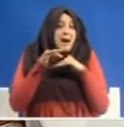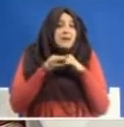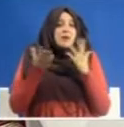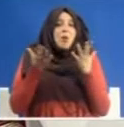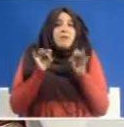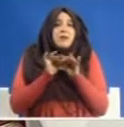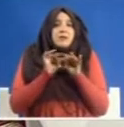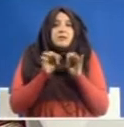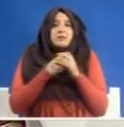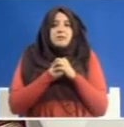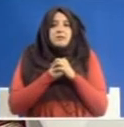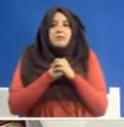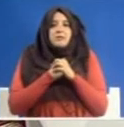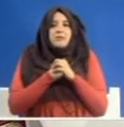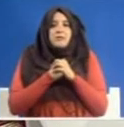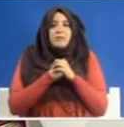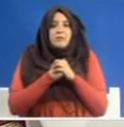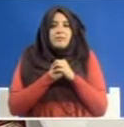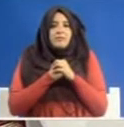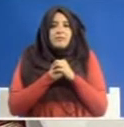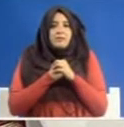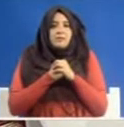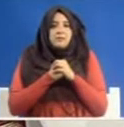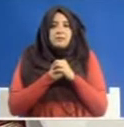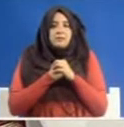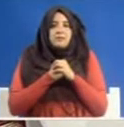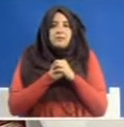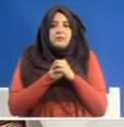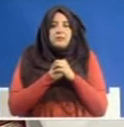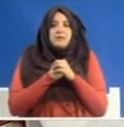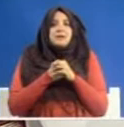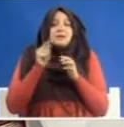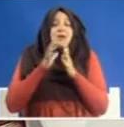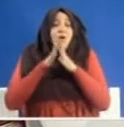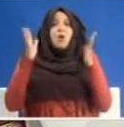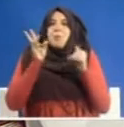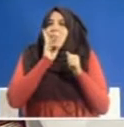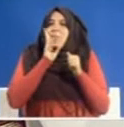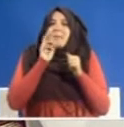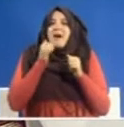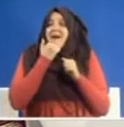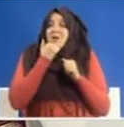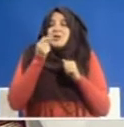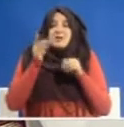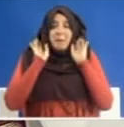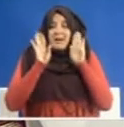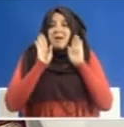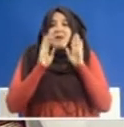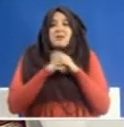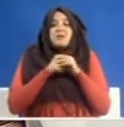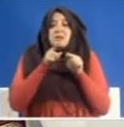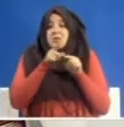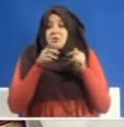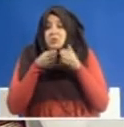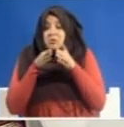استهزاء ديك والدتي سمعت بيا بمشاكل كبيره وكبيره لحياتنا الزوجيه. بدل المشاكل يا رميز يا اخ.